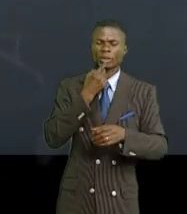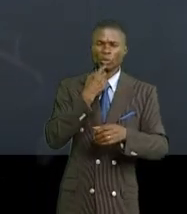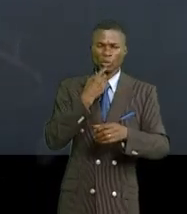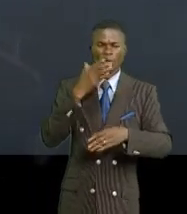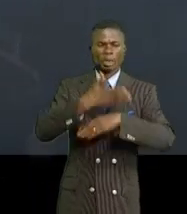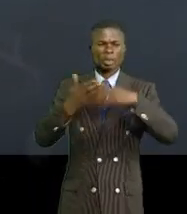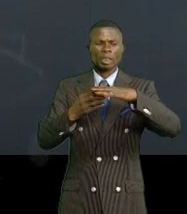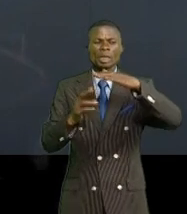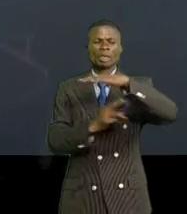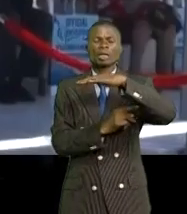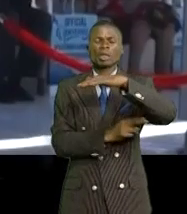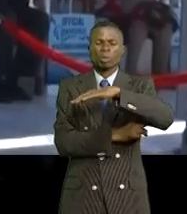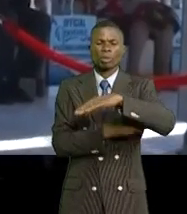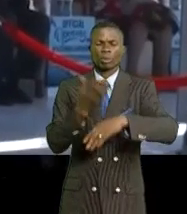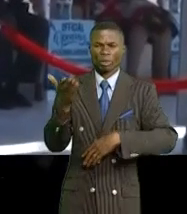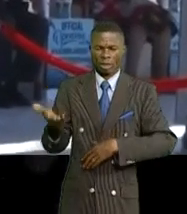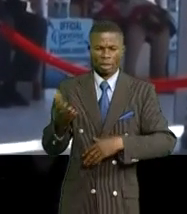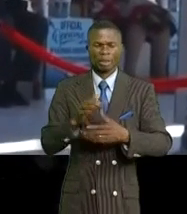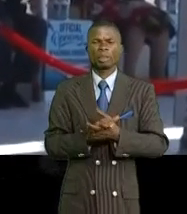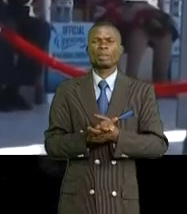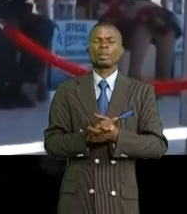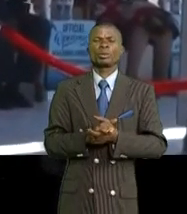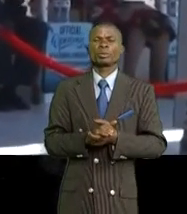construction de Kazungula Bridge.